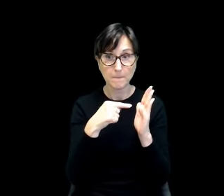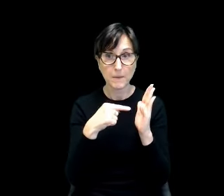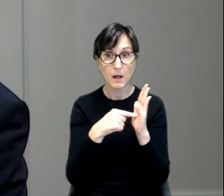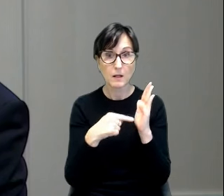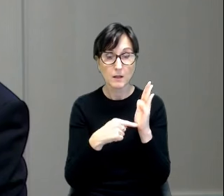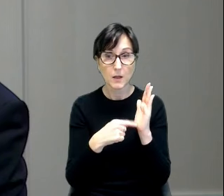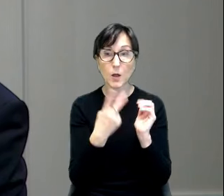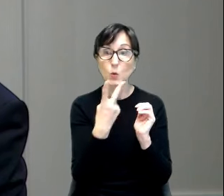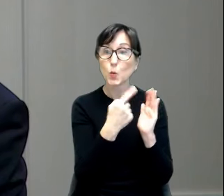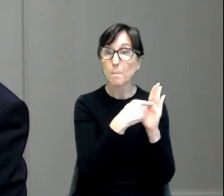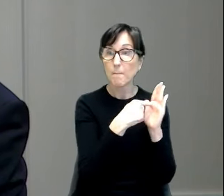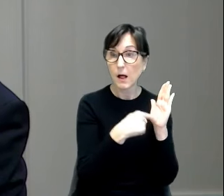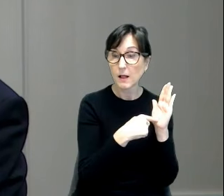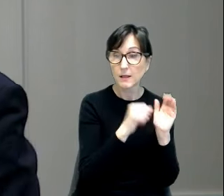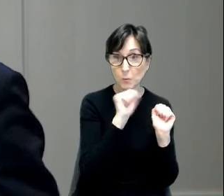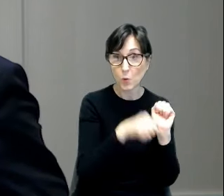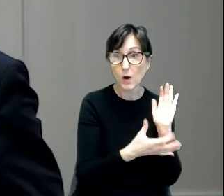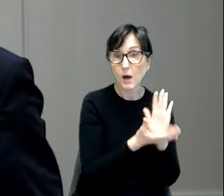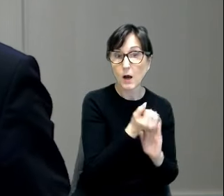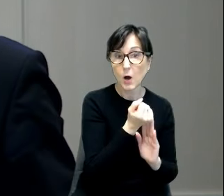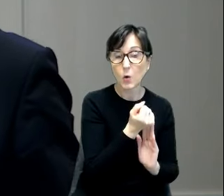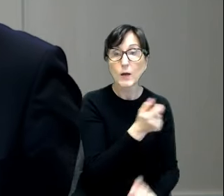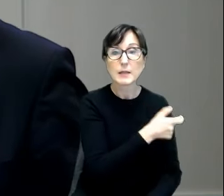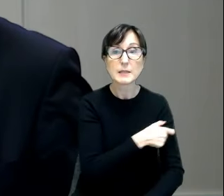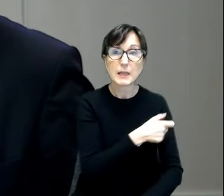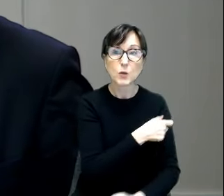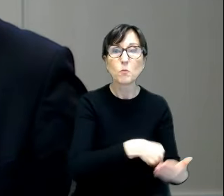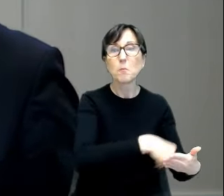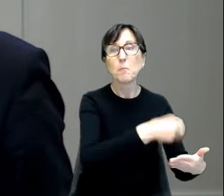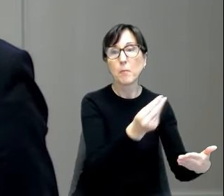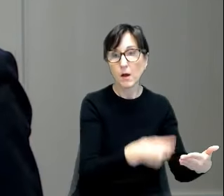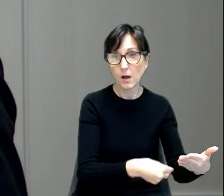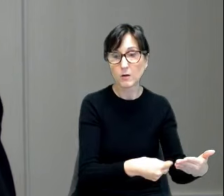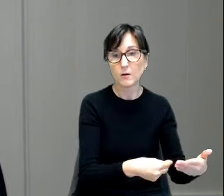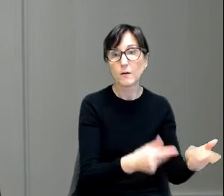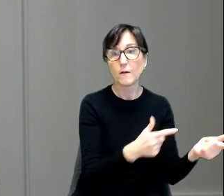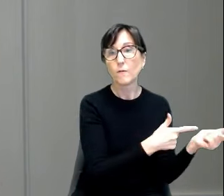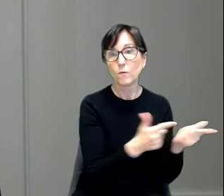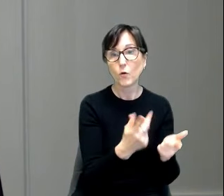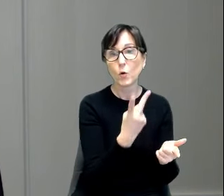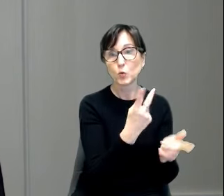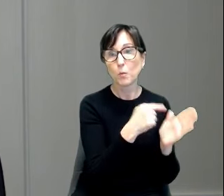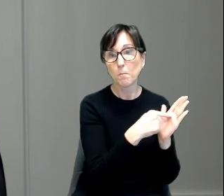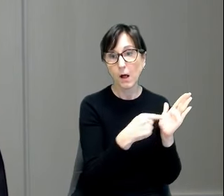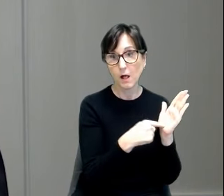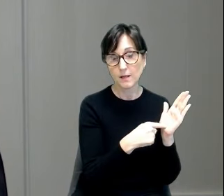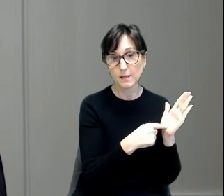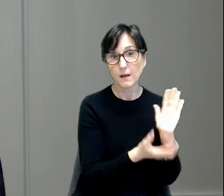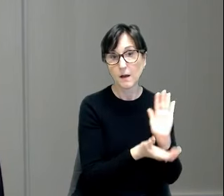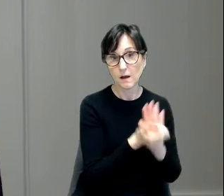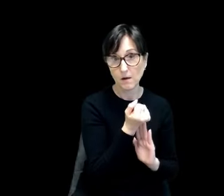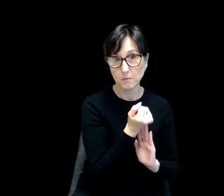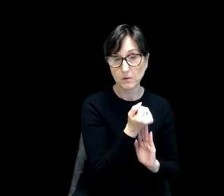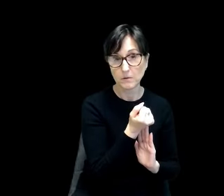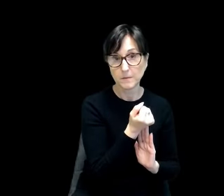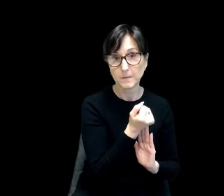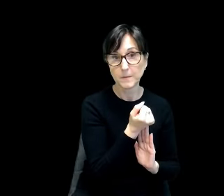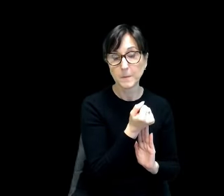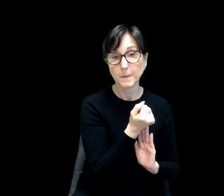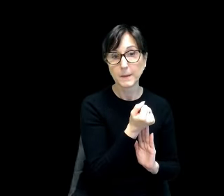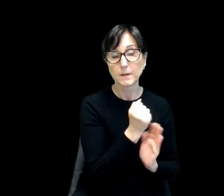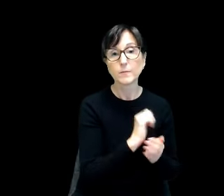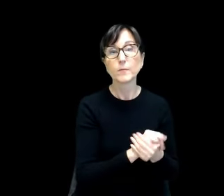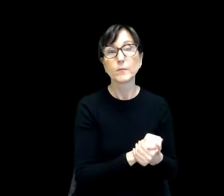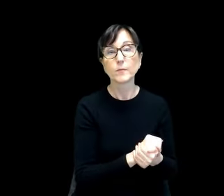gauti kai senunaitis padeda parašą tai yra pasirašo kaip ir bendruomenės atstovas už tokios a būtent